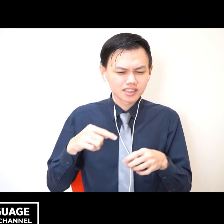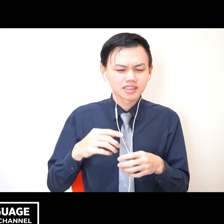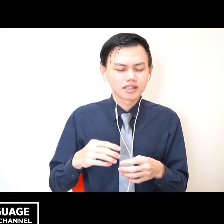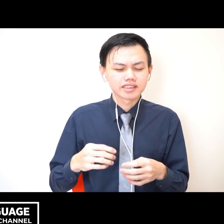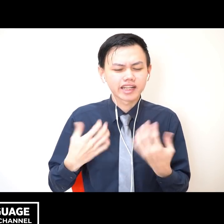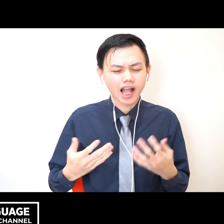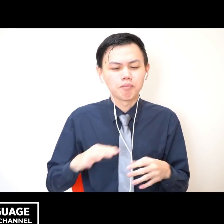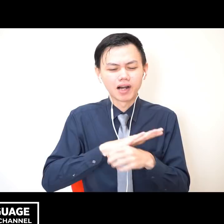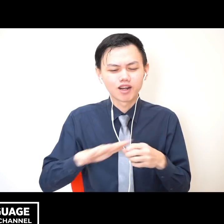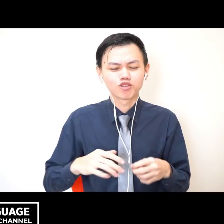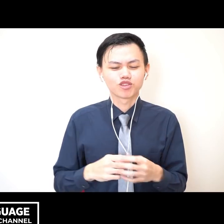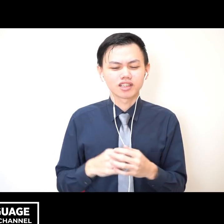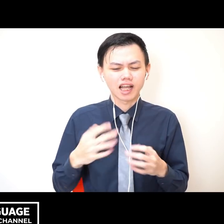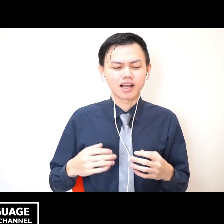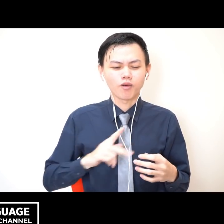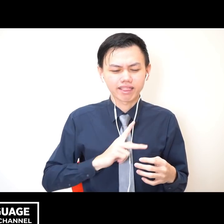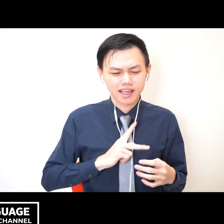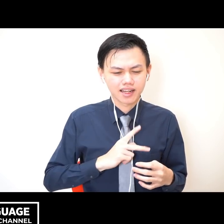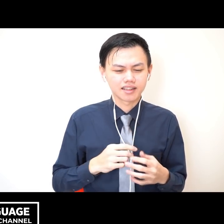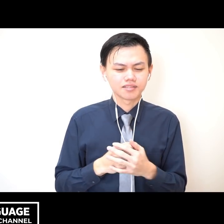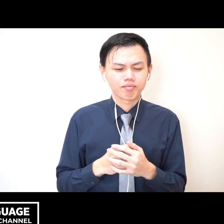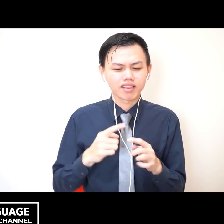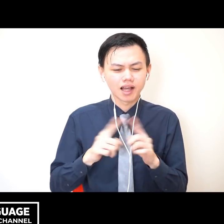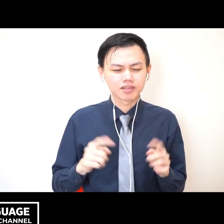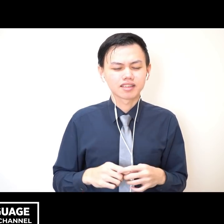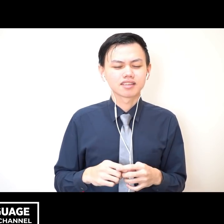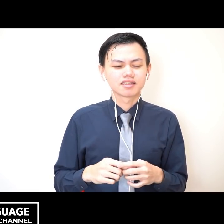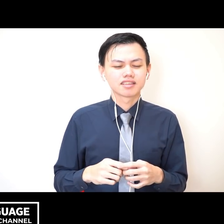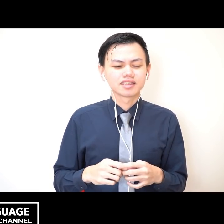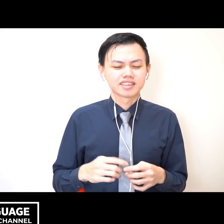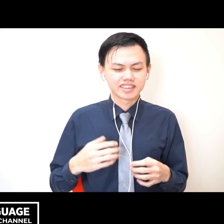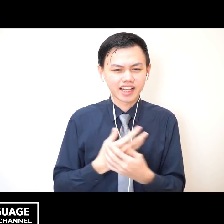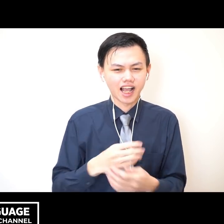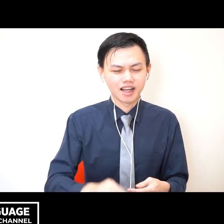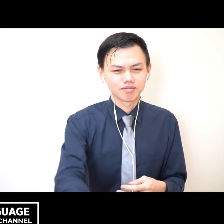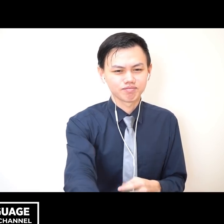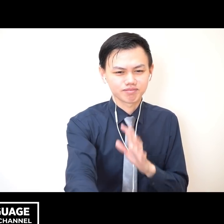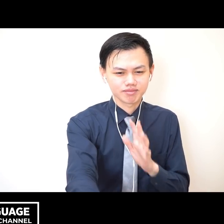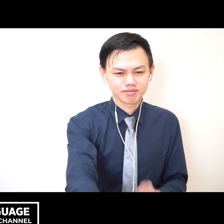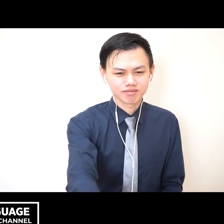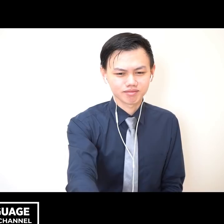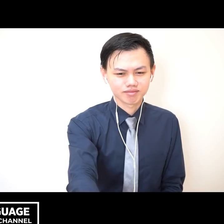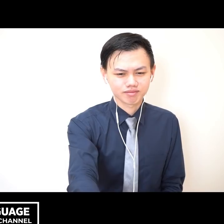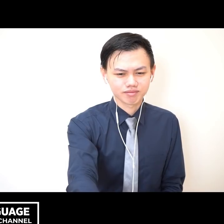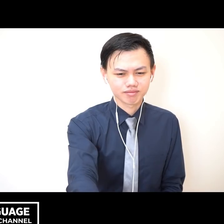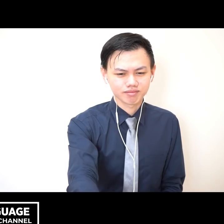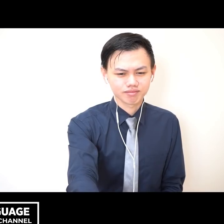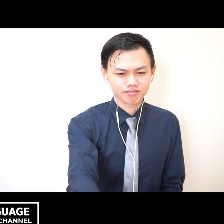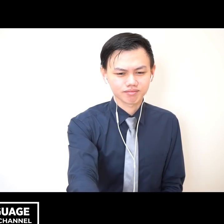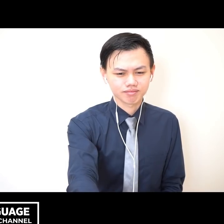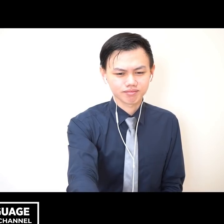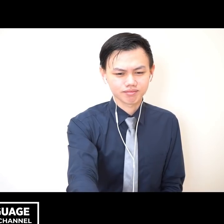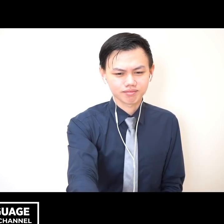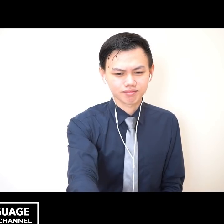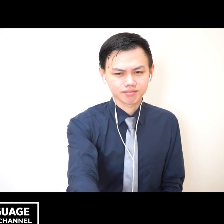sedang mencari jawaban. Dan saudara dan saya sebagai wakil Kristus, saudara dan saya yang sudah dikasihi